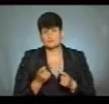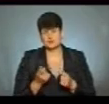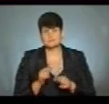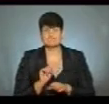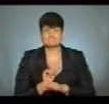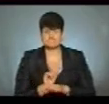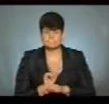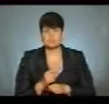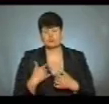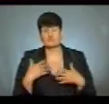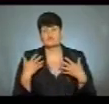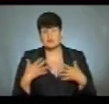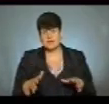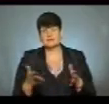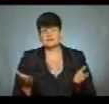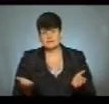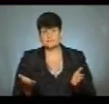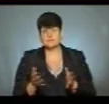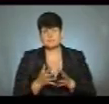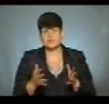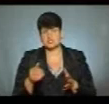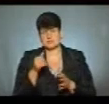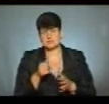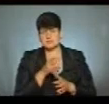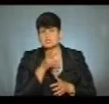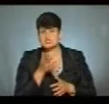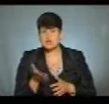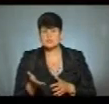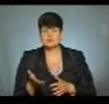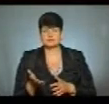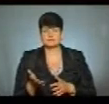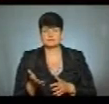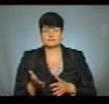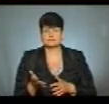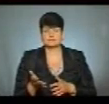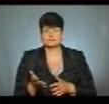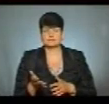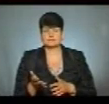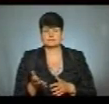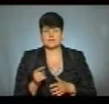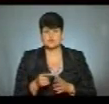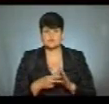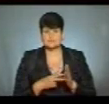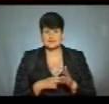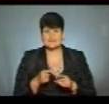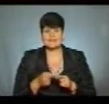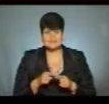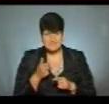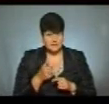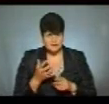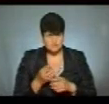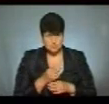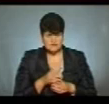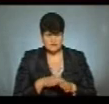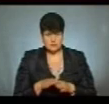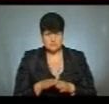пропинили. І тому втратили, скажімо так, ну, більше місяця часу такого. Тобто скажімо, те, що ви запланували на цей рік, вже не вдасться виконати,